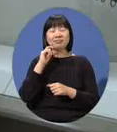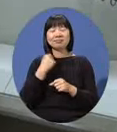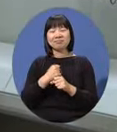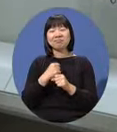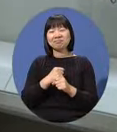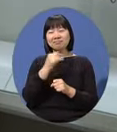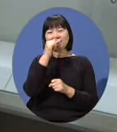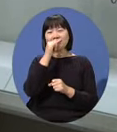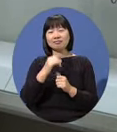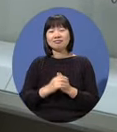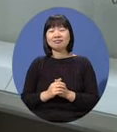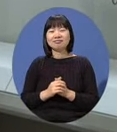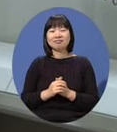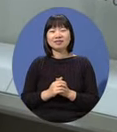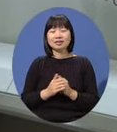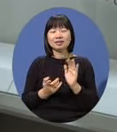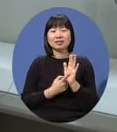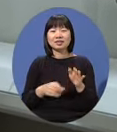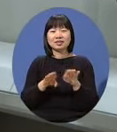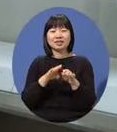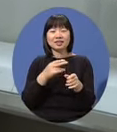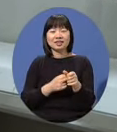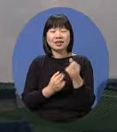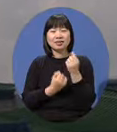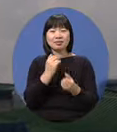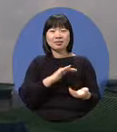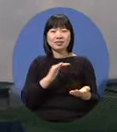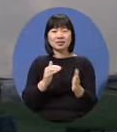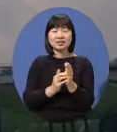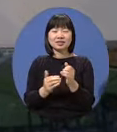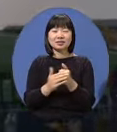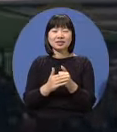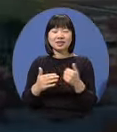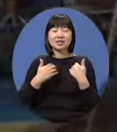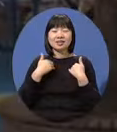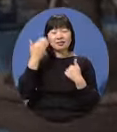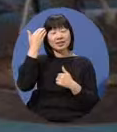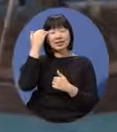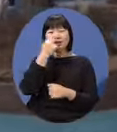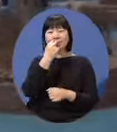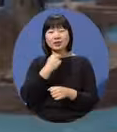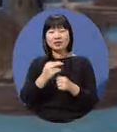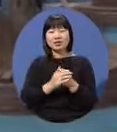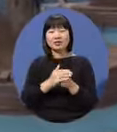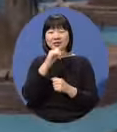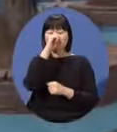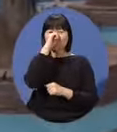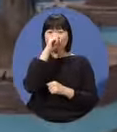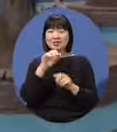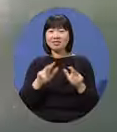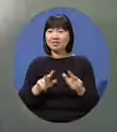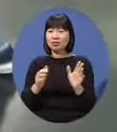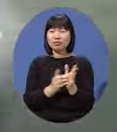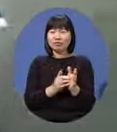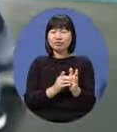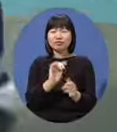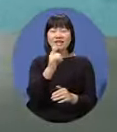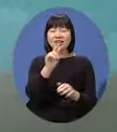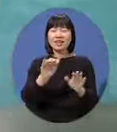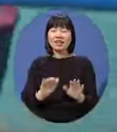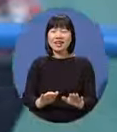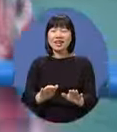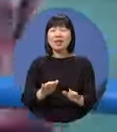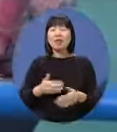거예요. 박물관 선생님이 설명해주니 재미와 지식 둘 다 챙길 수 있어 좋았어요. 이대로 끝이 아닙니다.